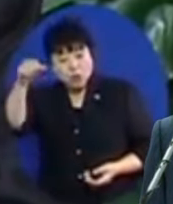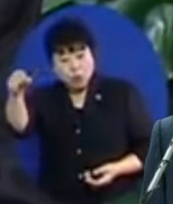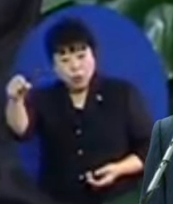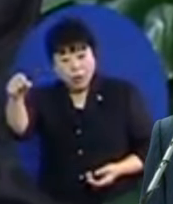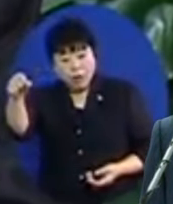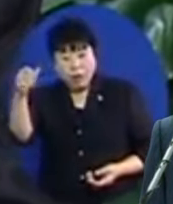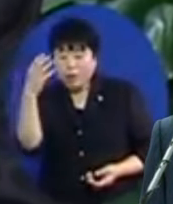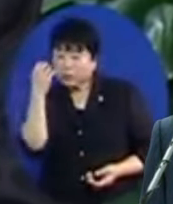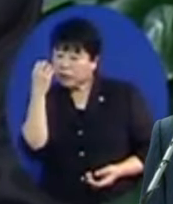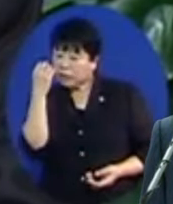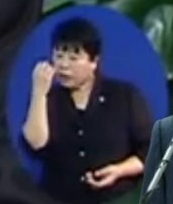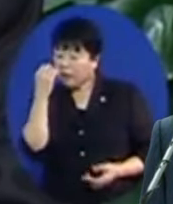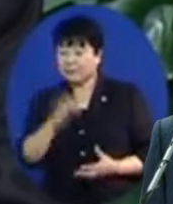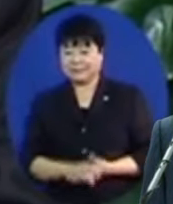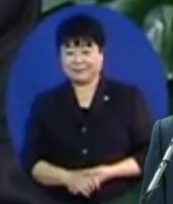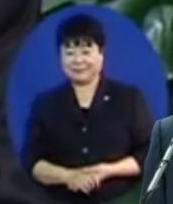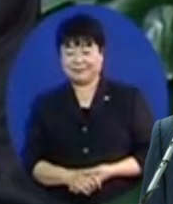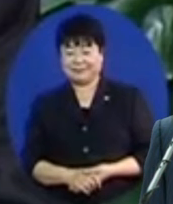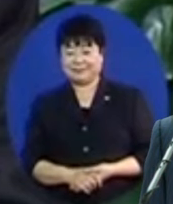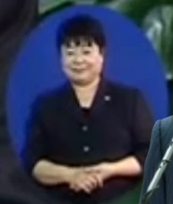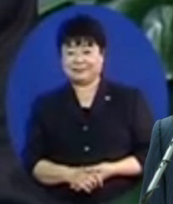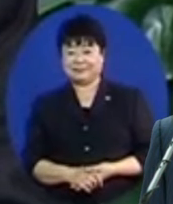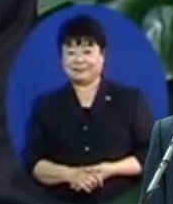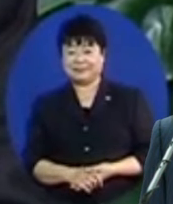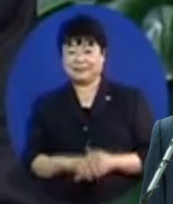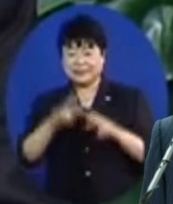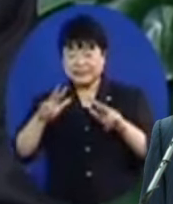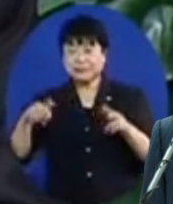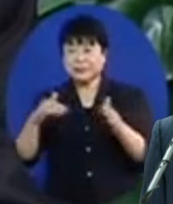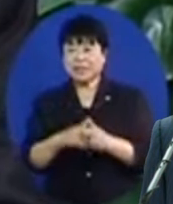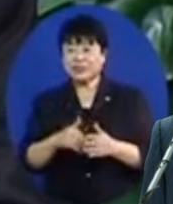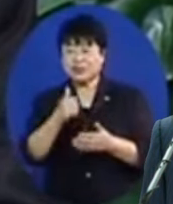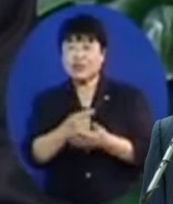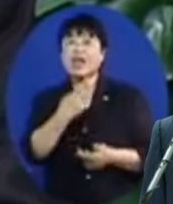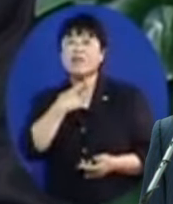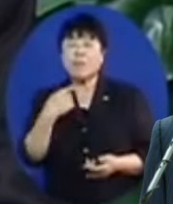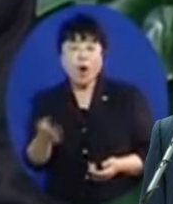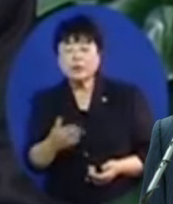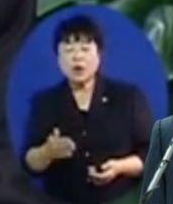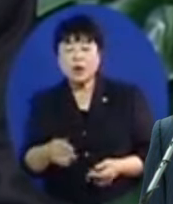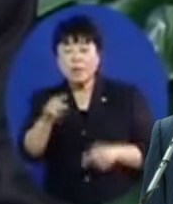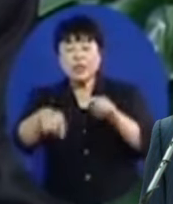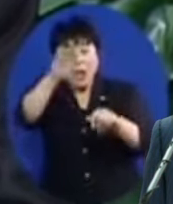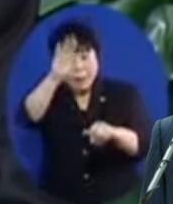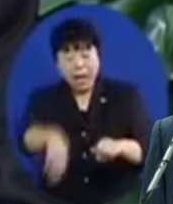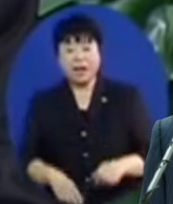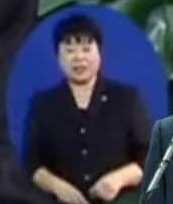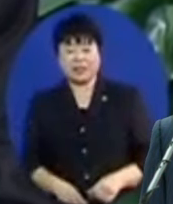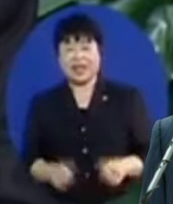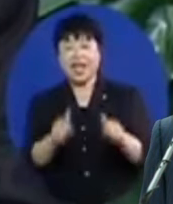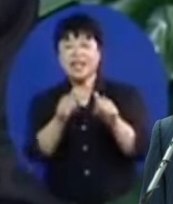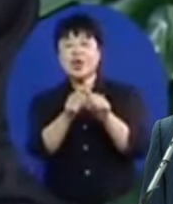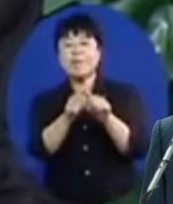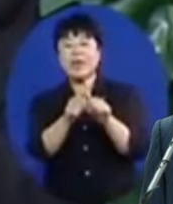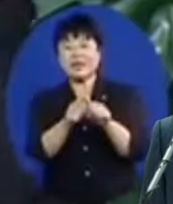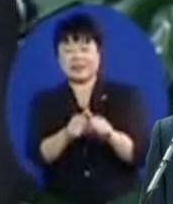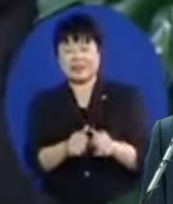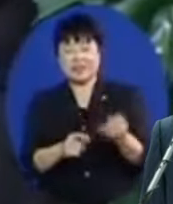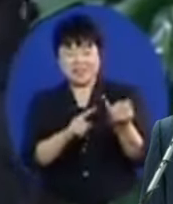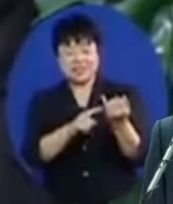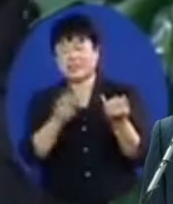그래서 아니 여태까지 살면서 죄를 한 번도 안 지었다니 어디 한번 나와보십시오. 그러니까 그 옆에 있는 젊은